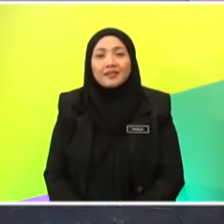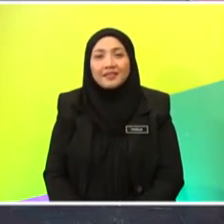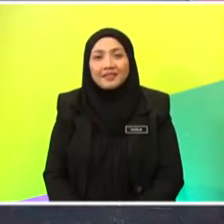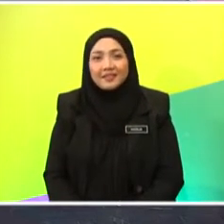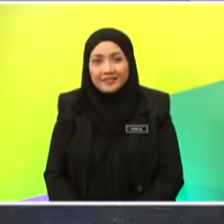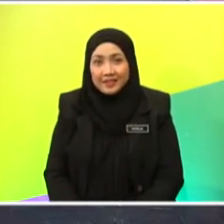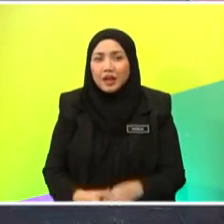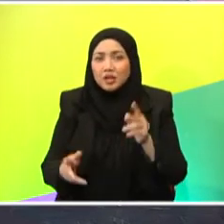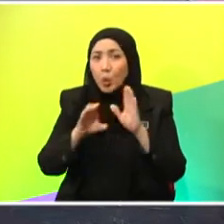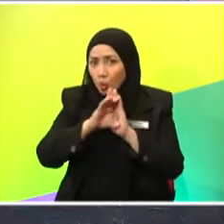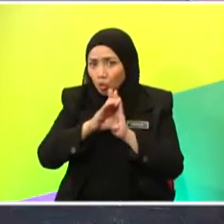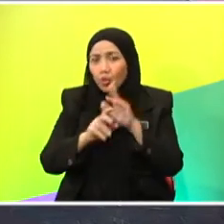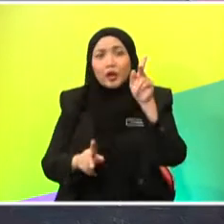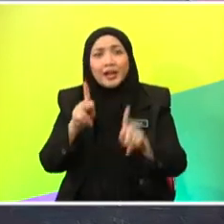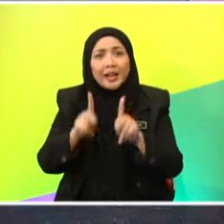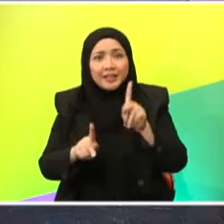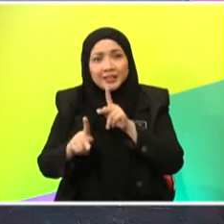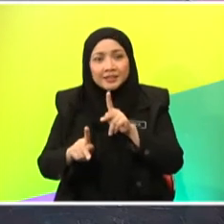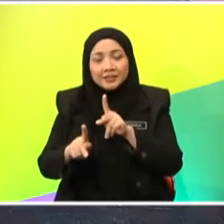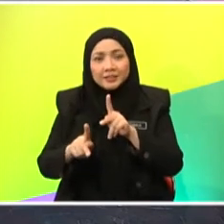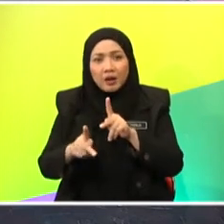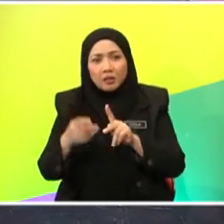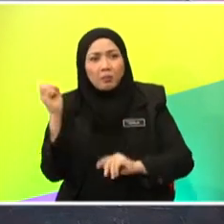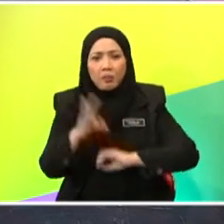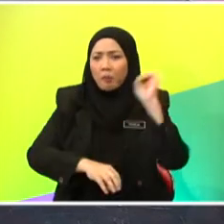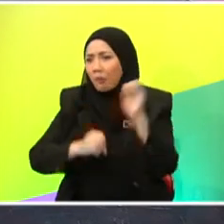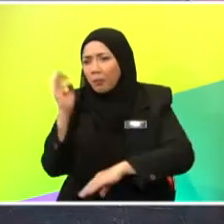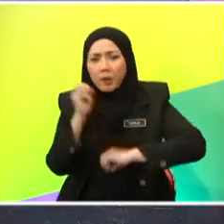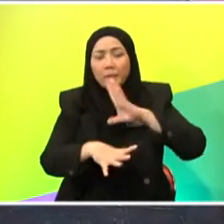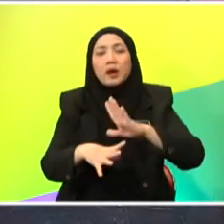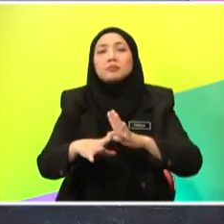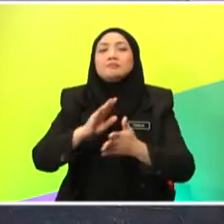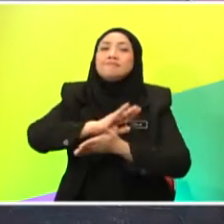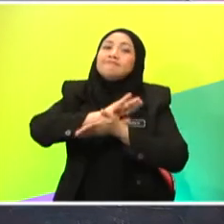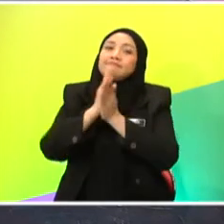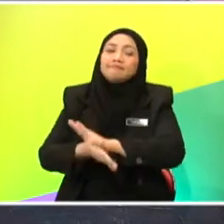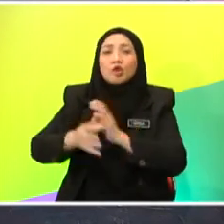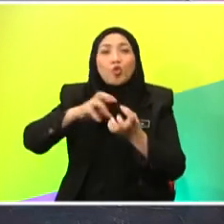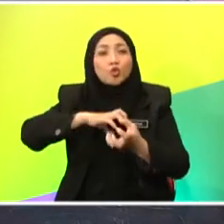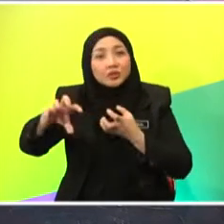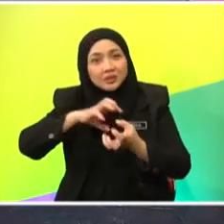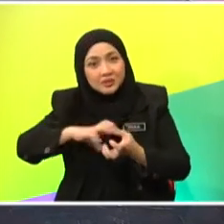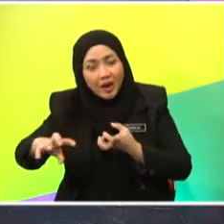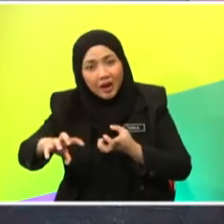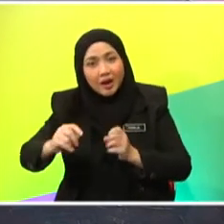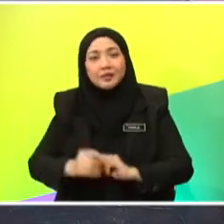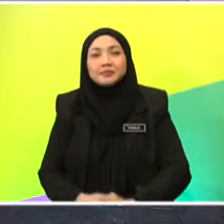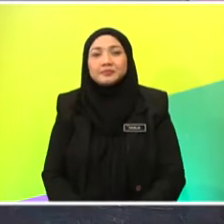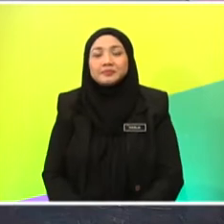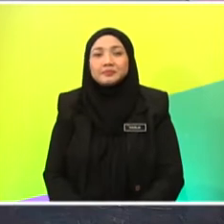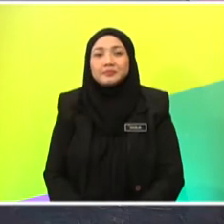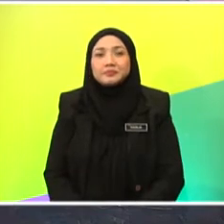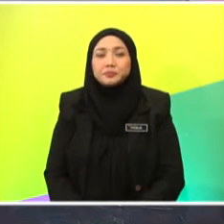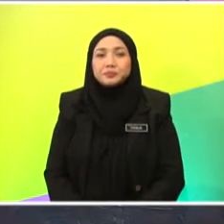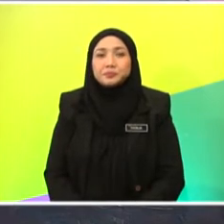gurunya nanti kalau Hakim main hakim baling-baling sini aku diri gitu Iya betul tinggal Oke cukup Saya nak